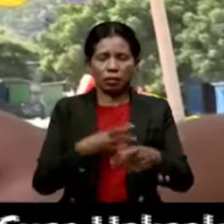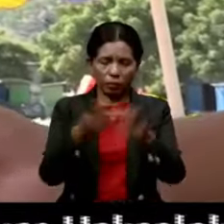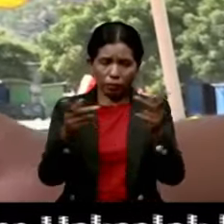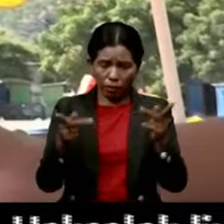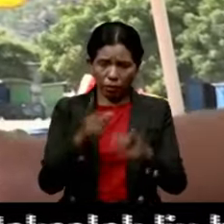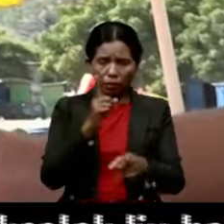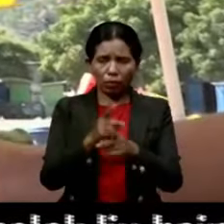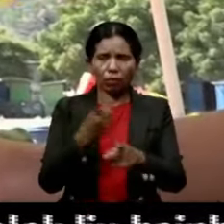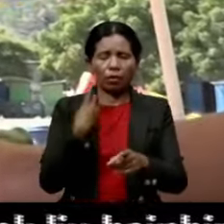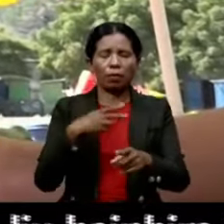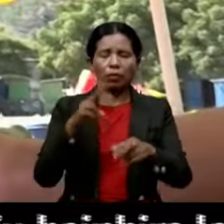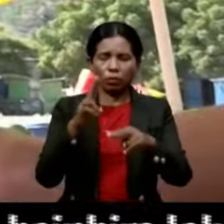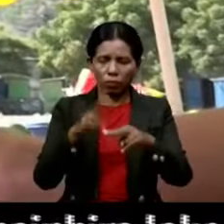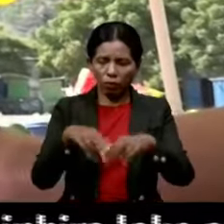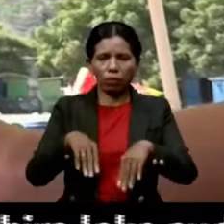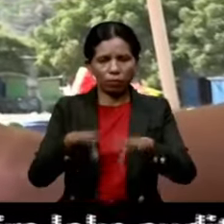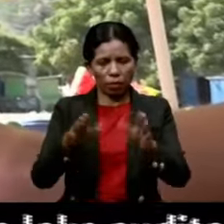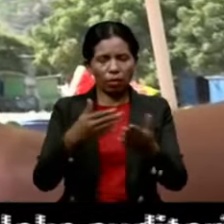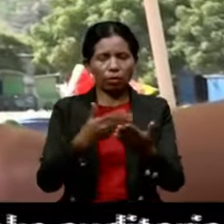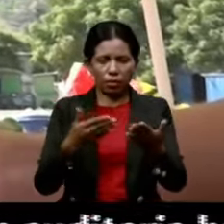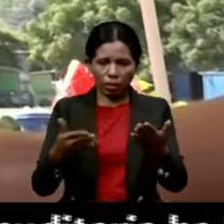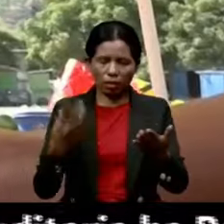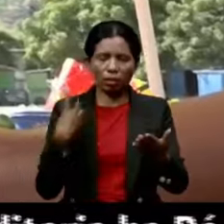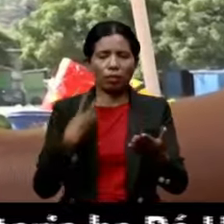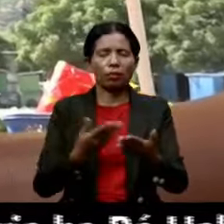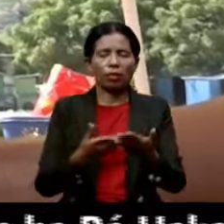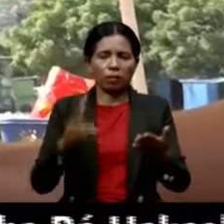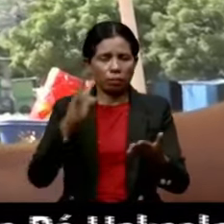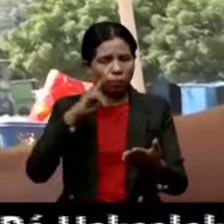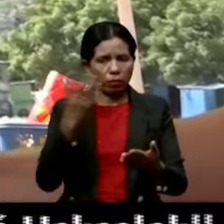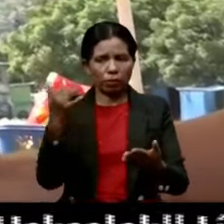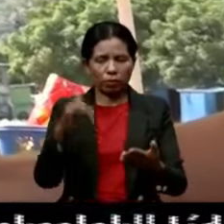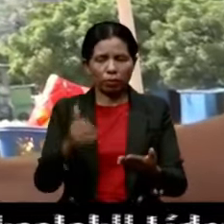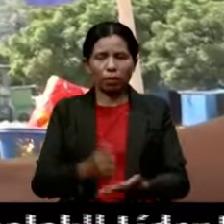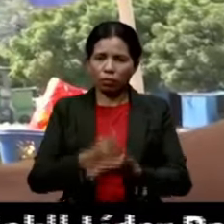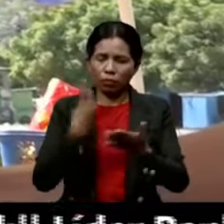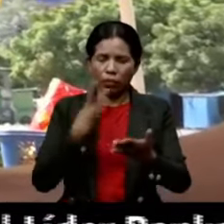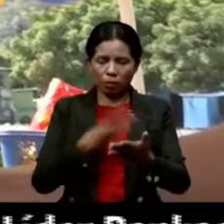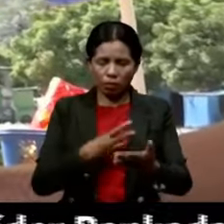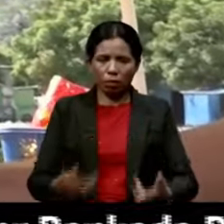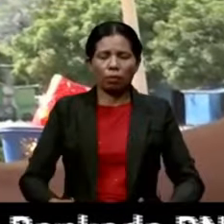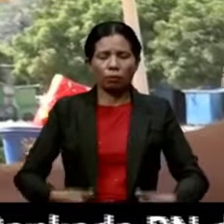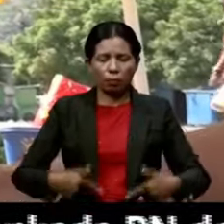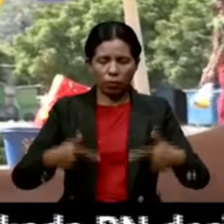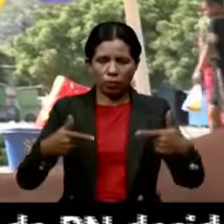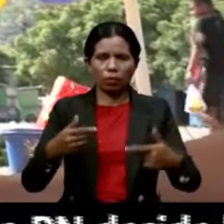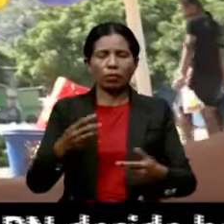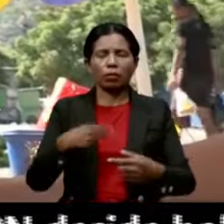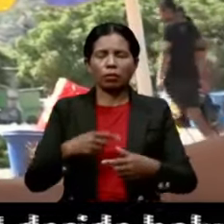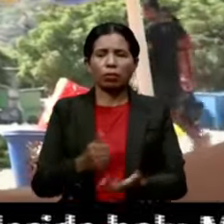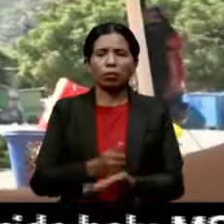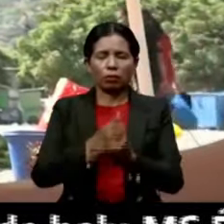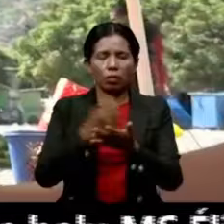lo los par ama to thur thur ba to fan ami sasan sira para Ami huri susenta ami masira ba skola, ami mas susenta mas pa ami